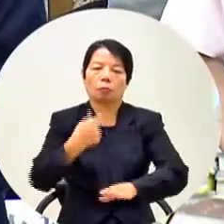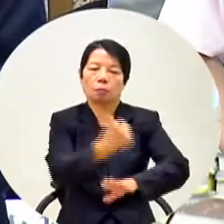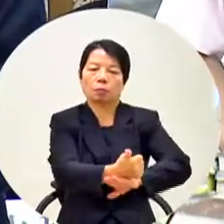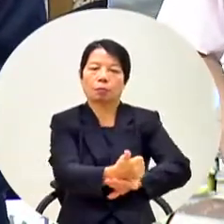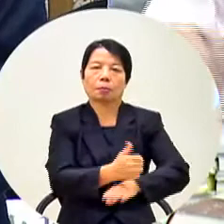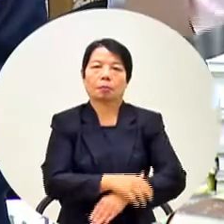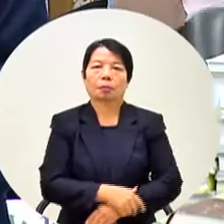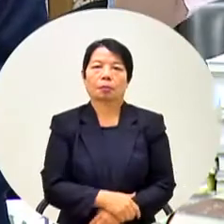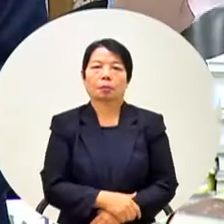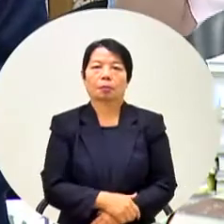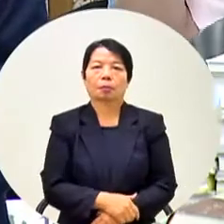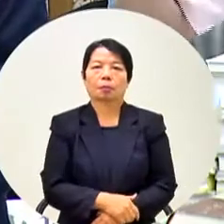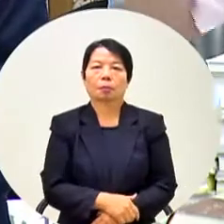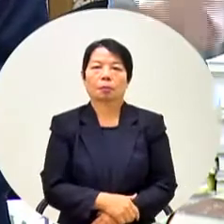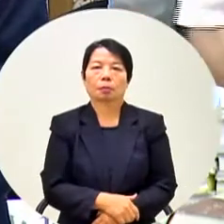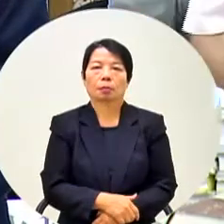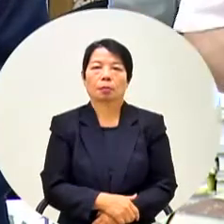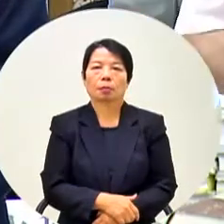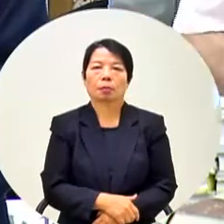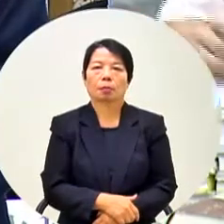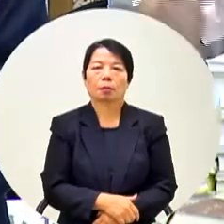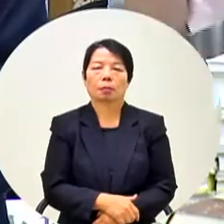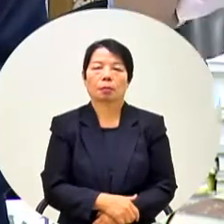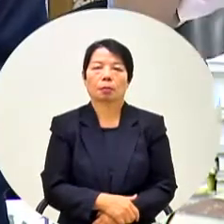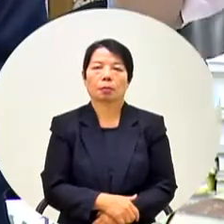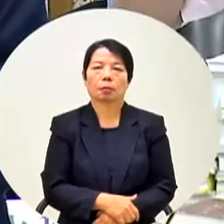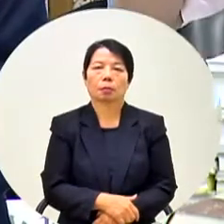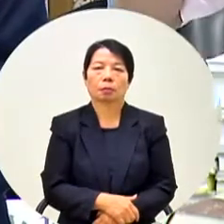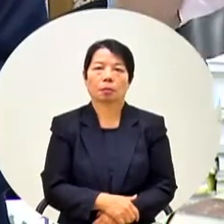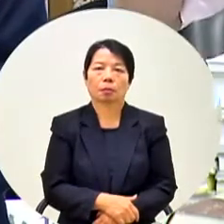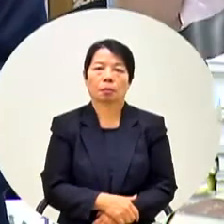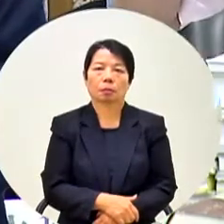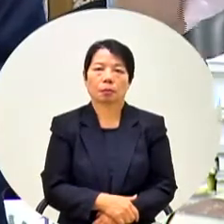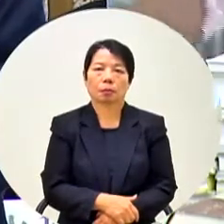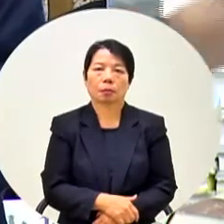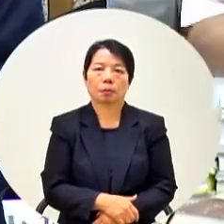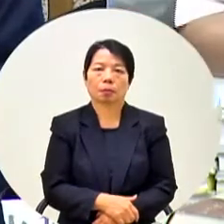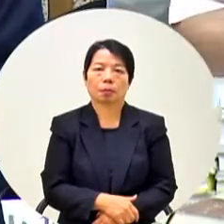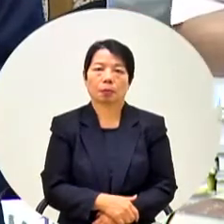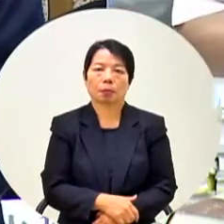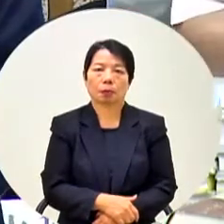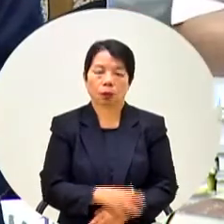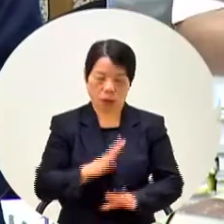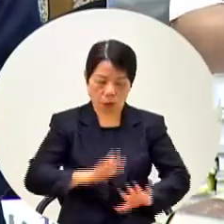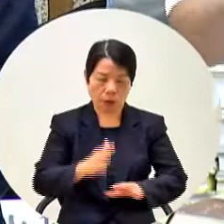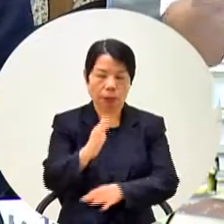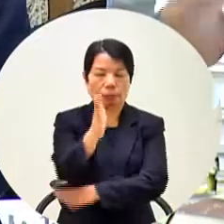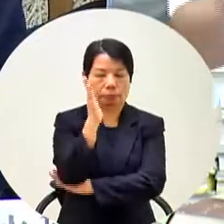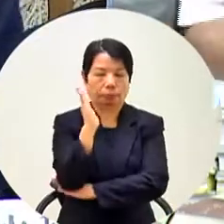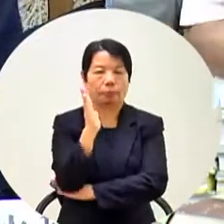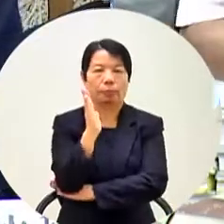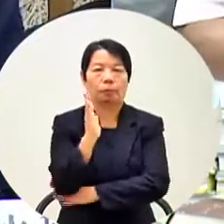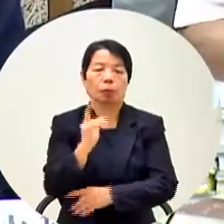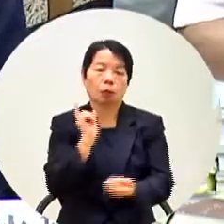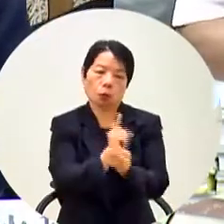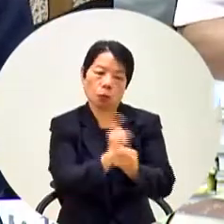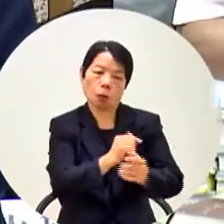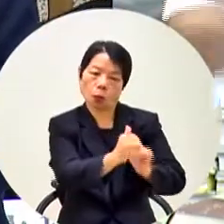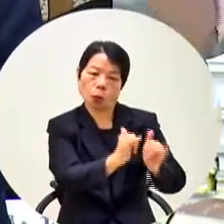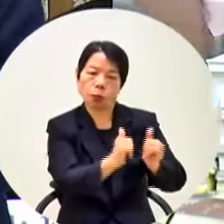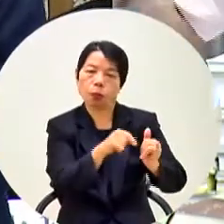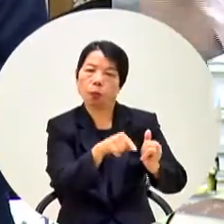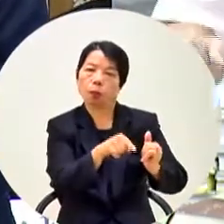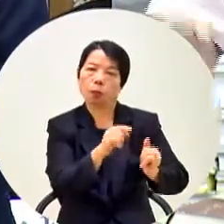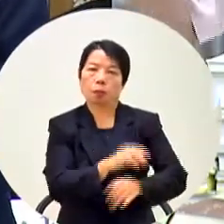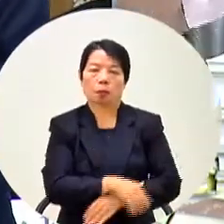哦，根本哦，咱站在政府的立场，对这百姓，